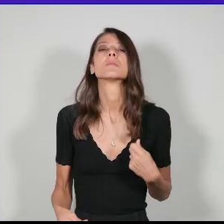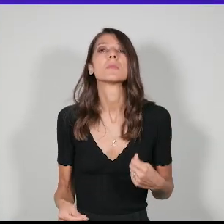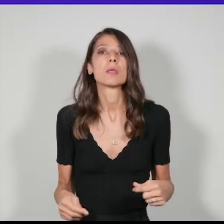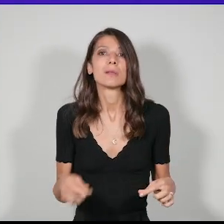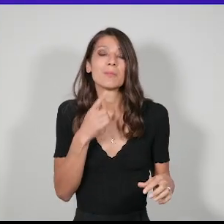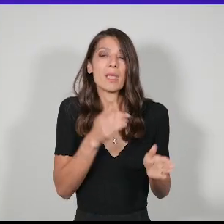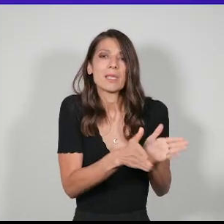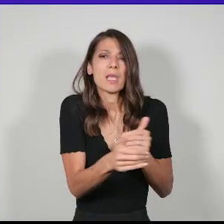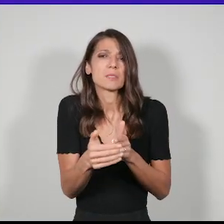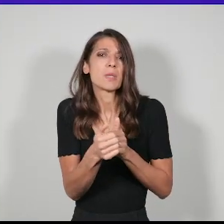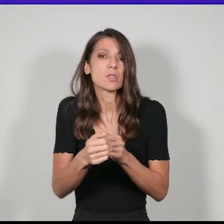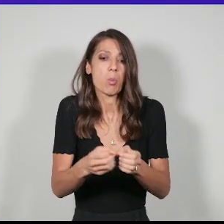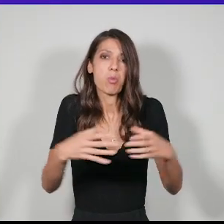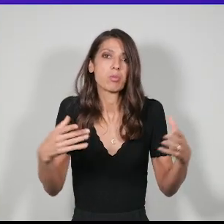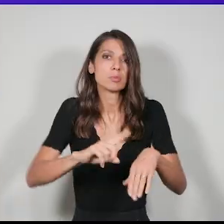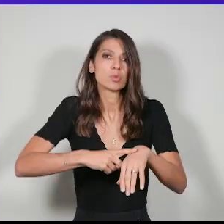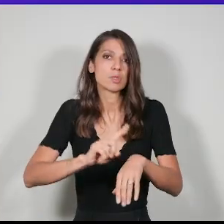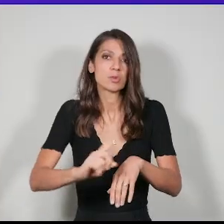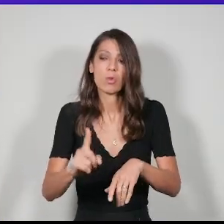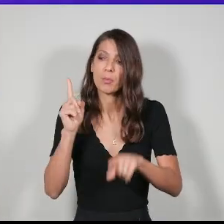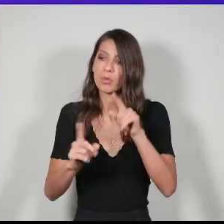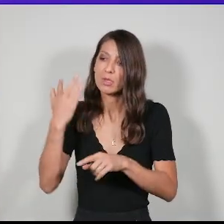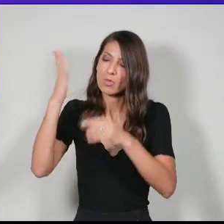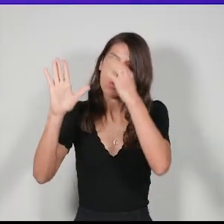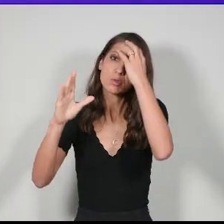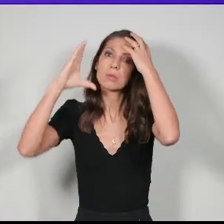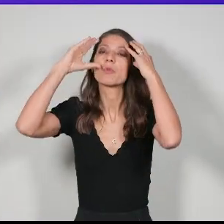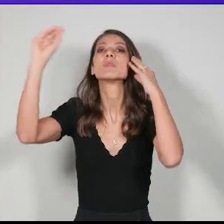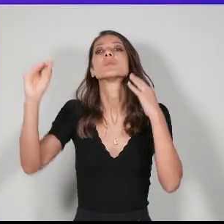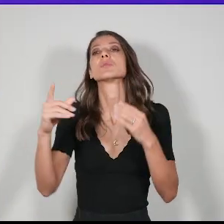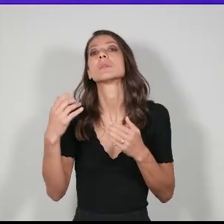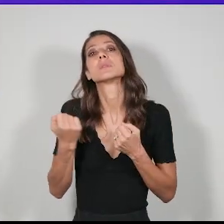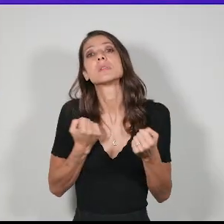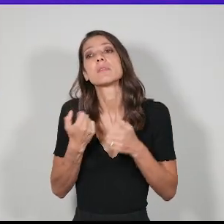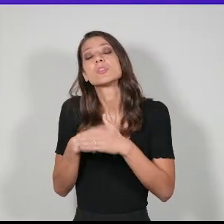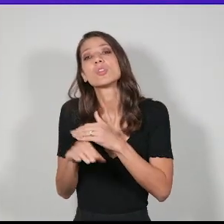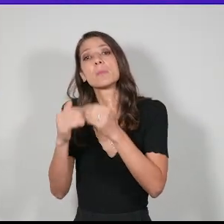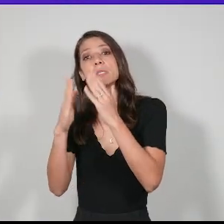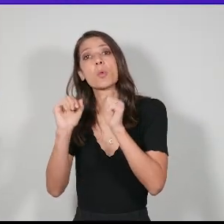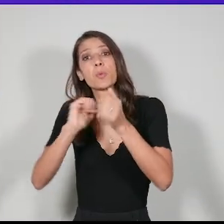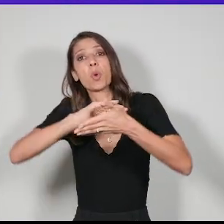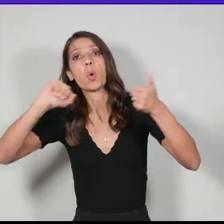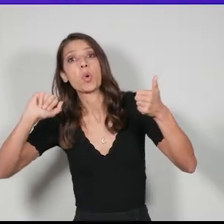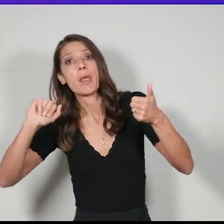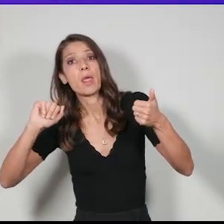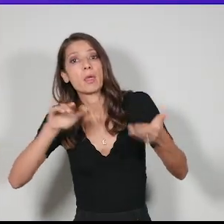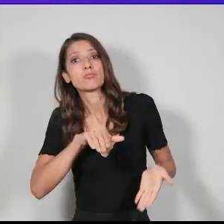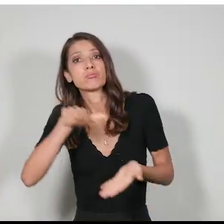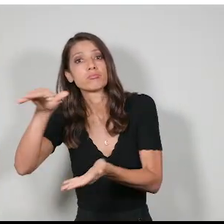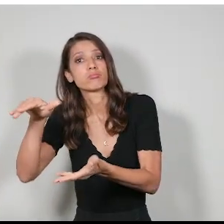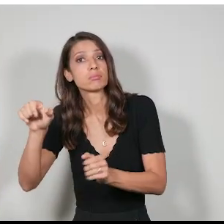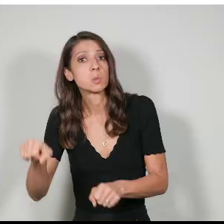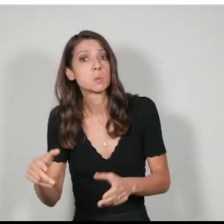suite? Est-ce que finalement d'autres professionnels, services à domicile notamment, peuvent prendre un peu une partie de ce rôle-là?